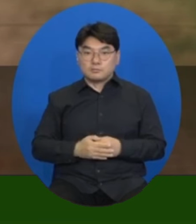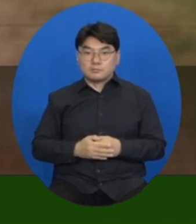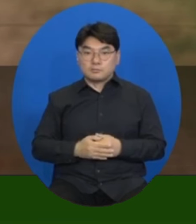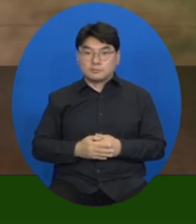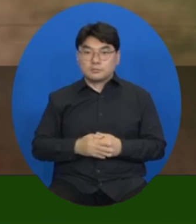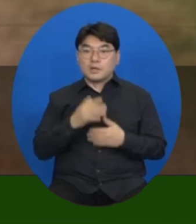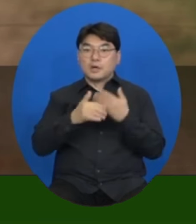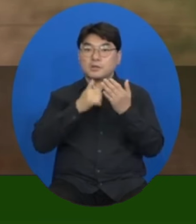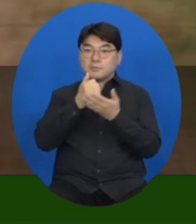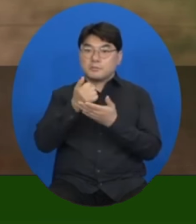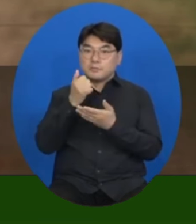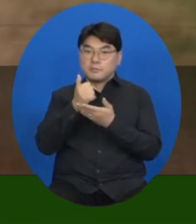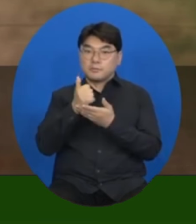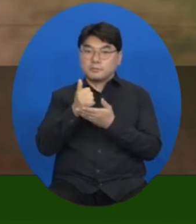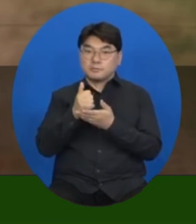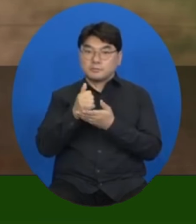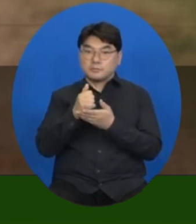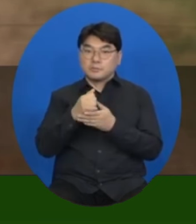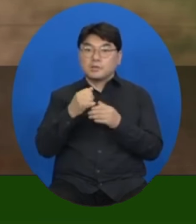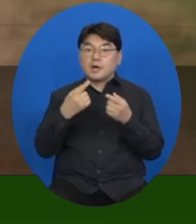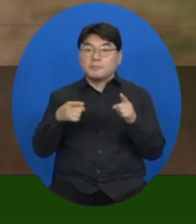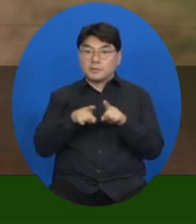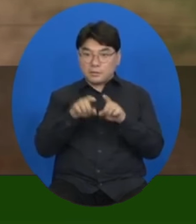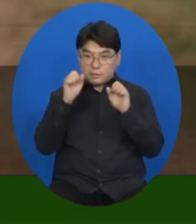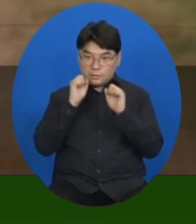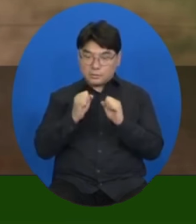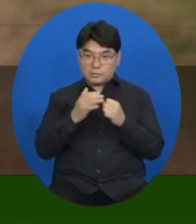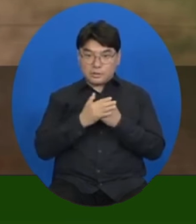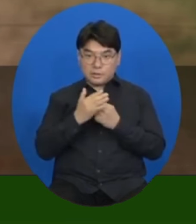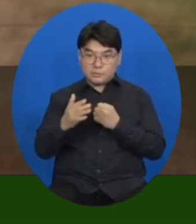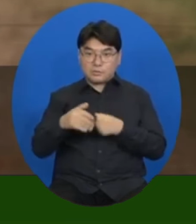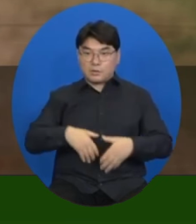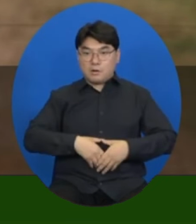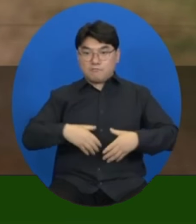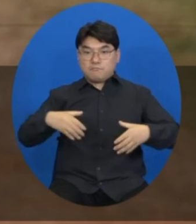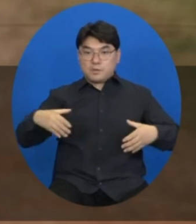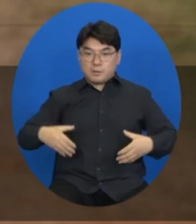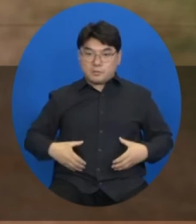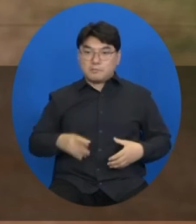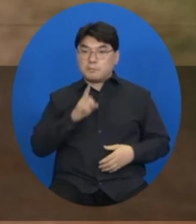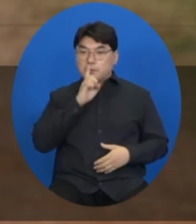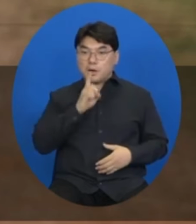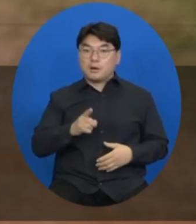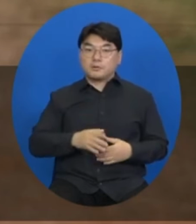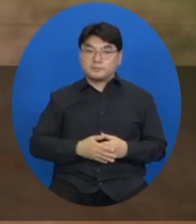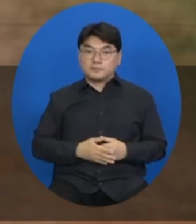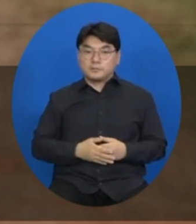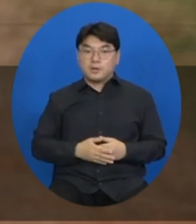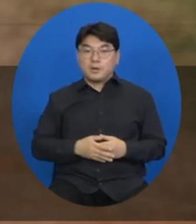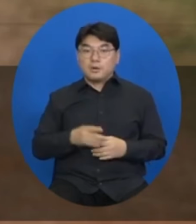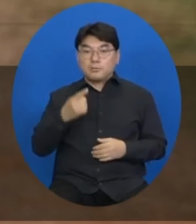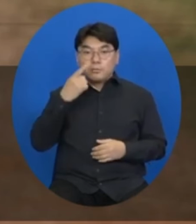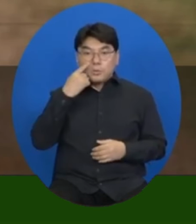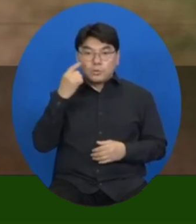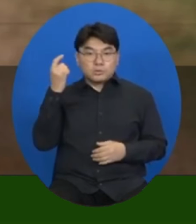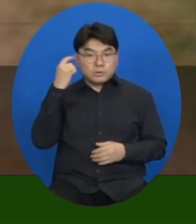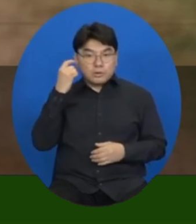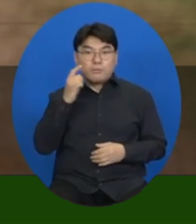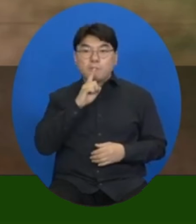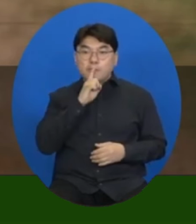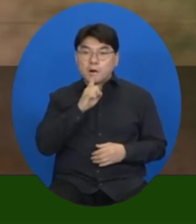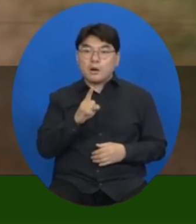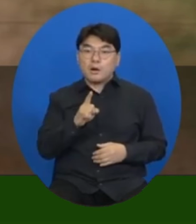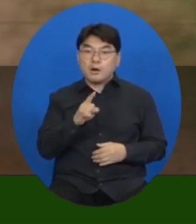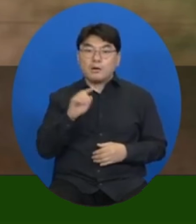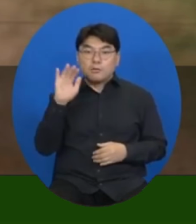그냥 하나님 마치 하나님이 지금 같이 이제 계시니까 그 담대 말하는 것이죠 우리는 보고들은 것을 말하지 아니할 수 없다 이들을